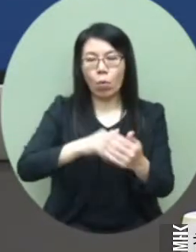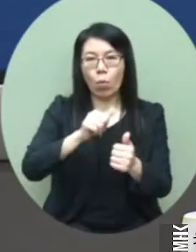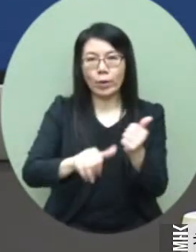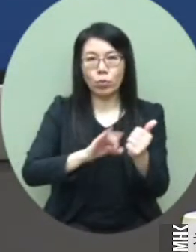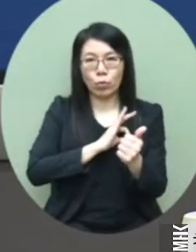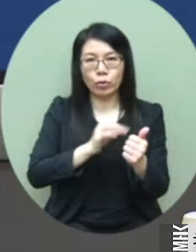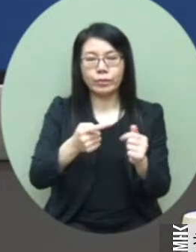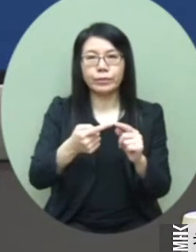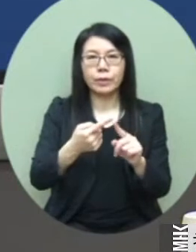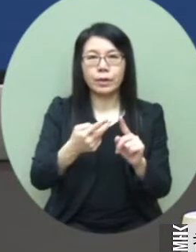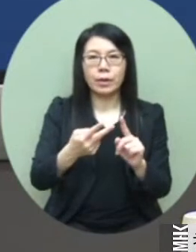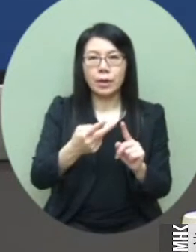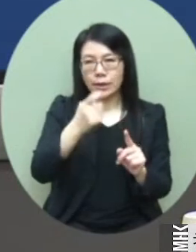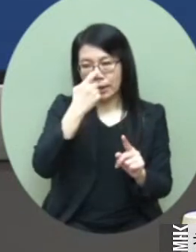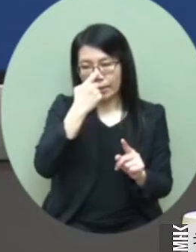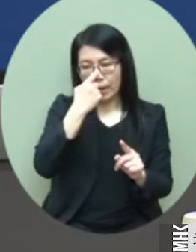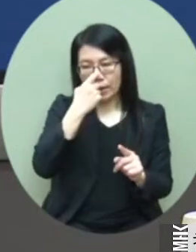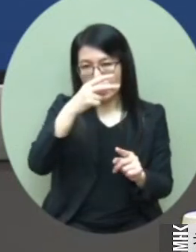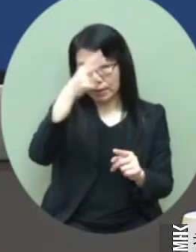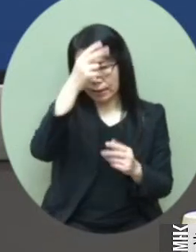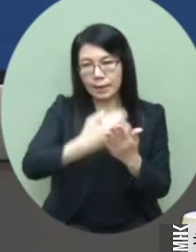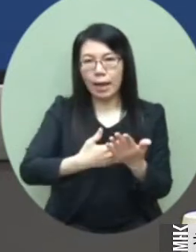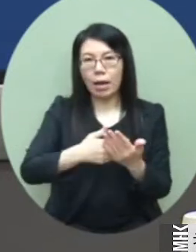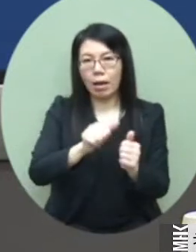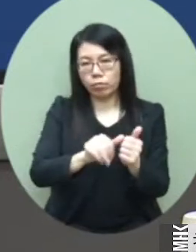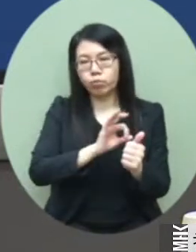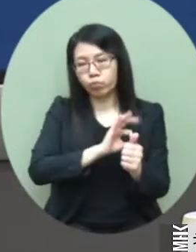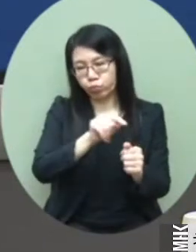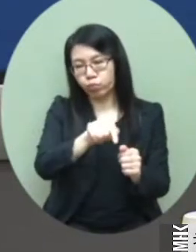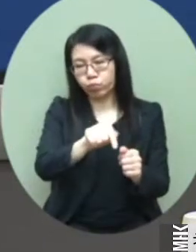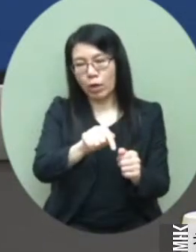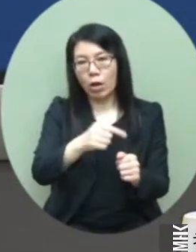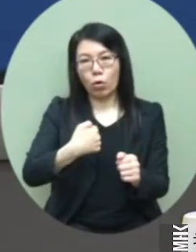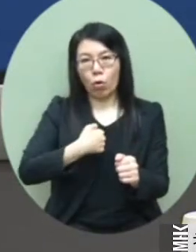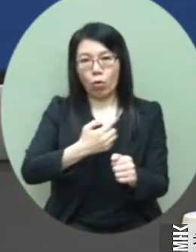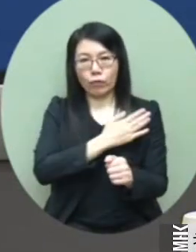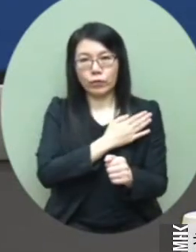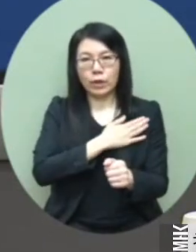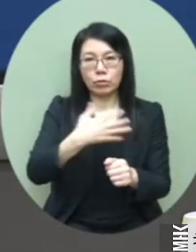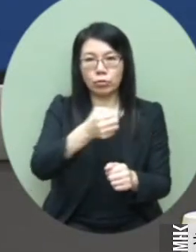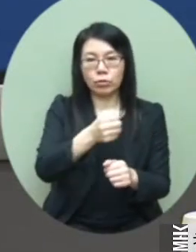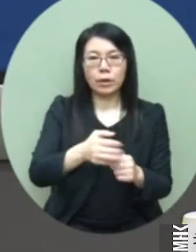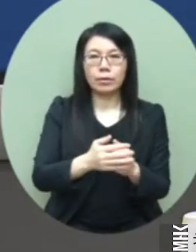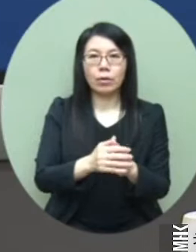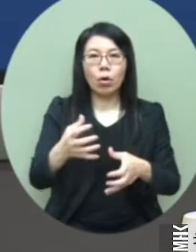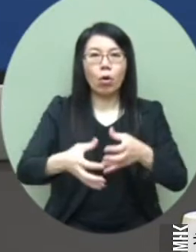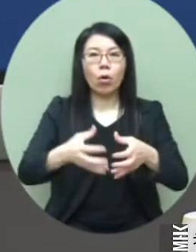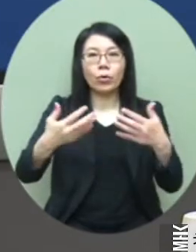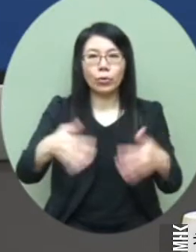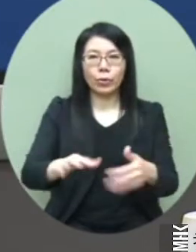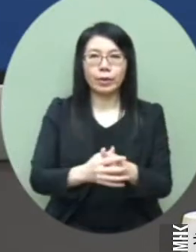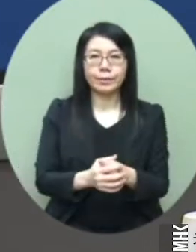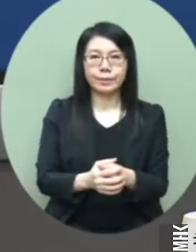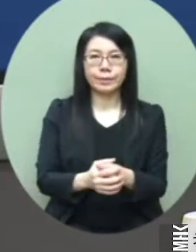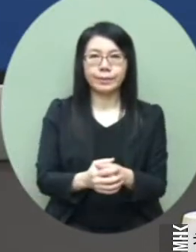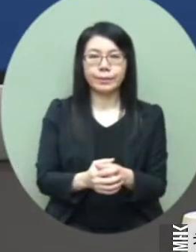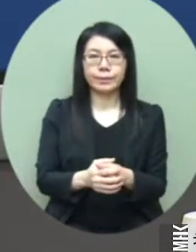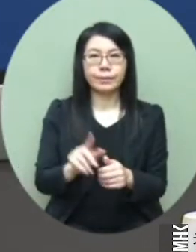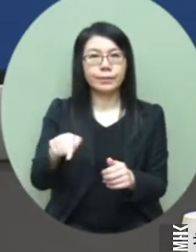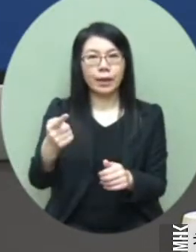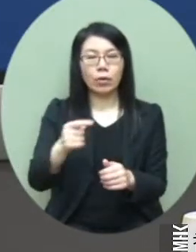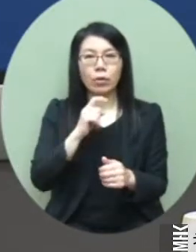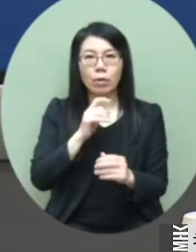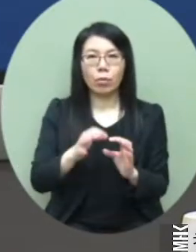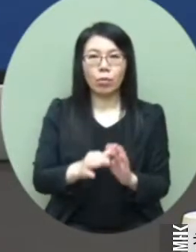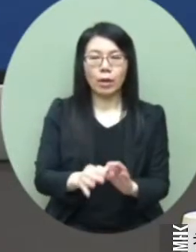會，英文叫做 Policy Committee， 呢個而家係由我擔任主席，我哋已經開咗會添啦嚇。另外